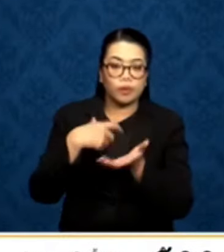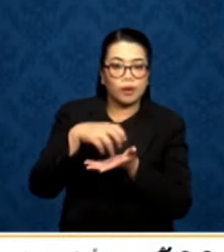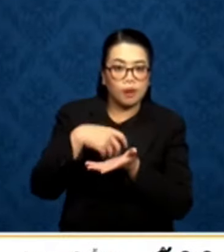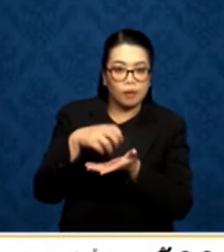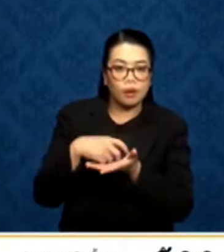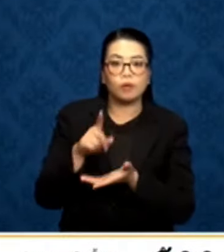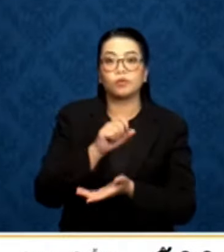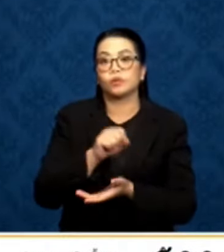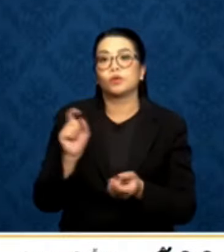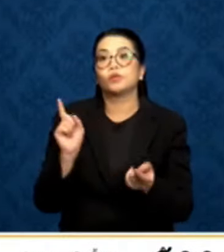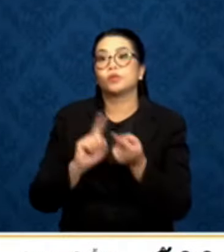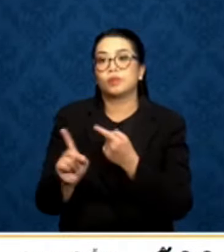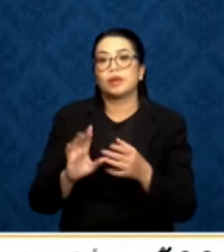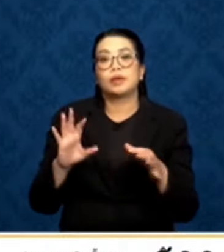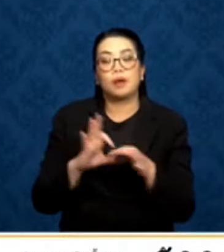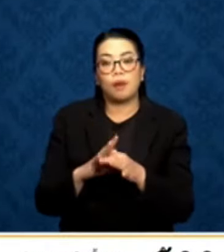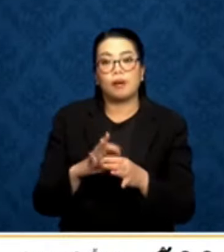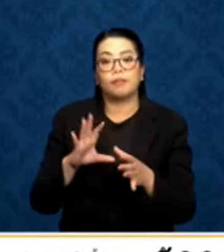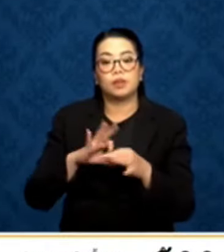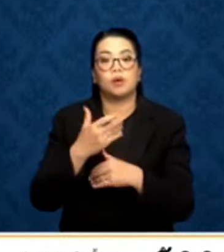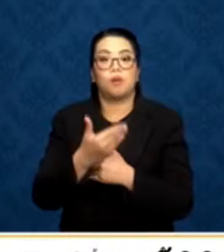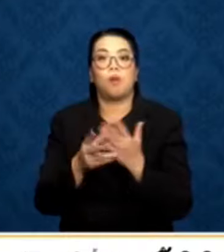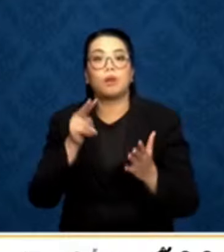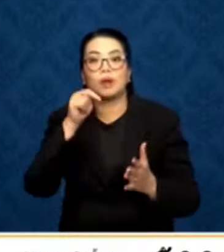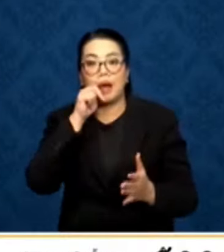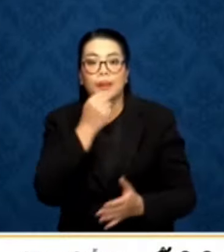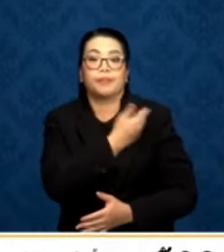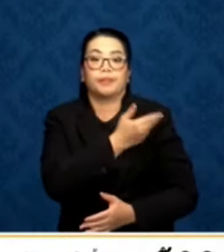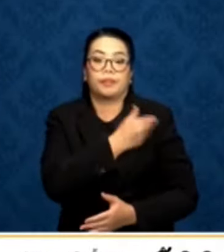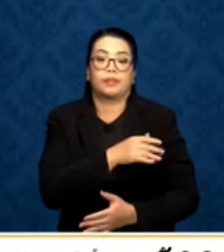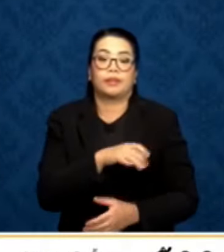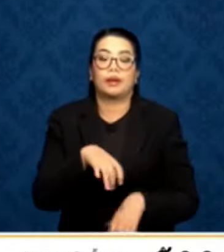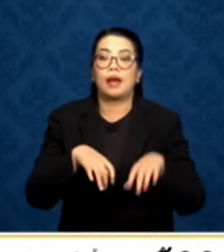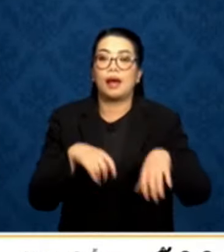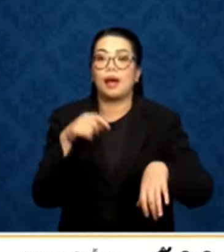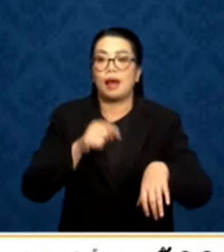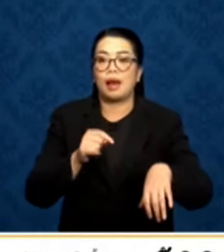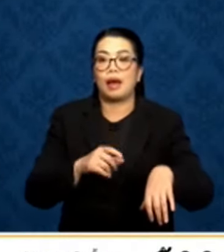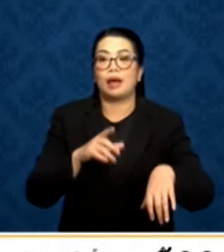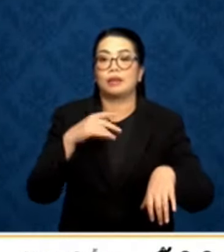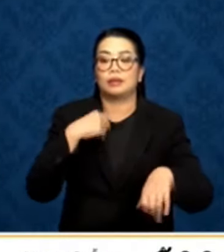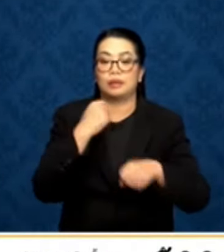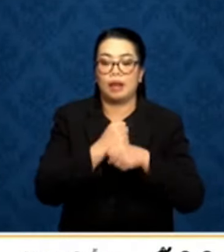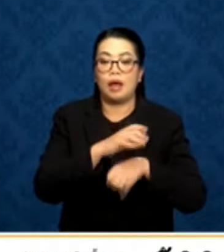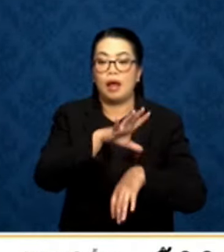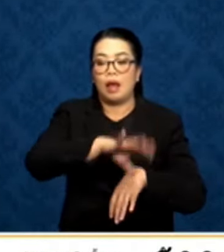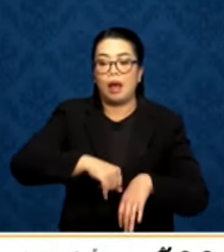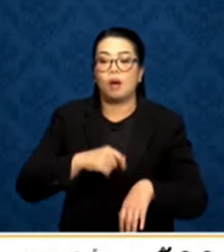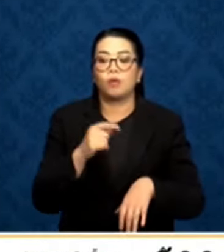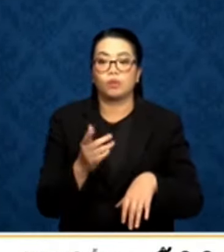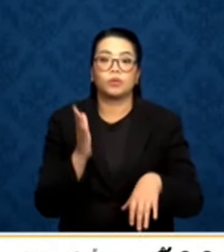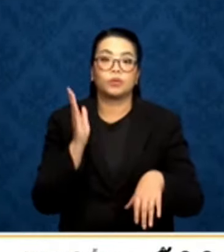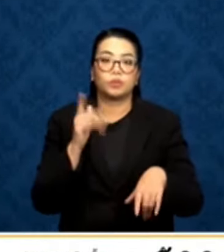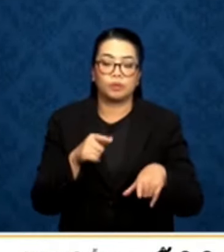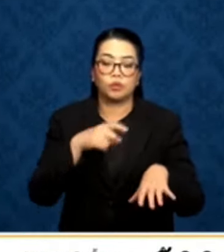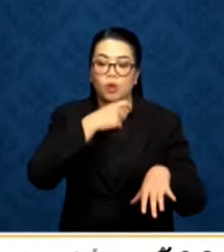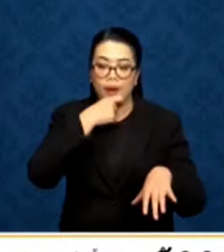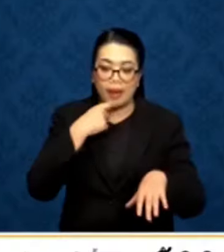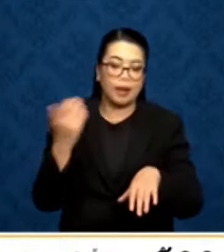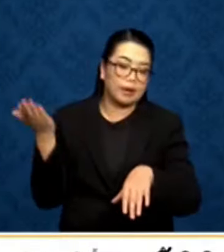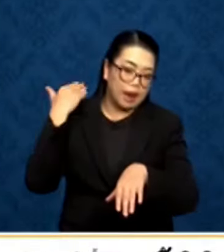ส.สเองนะครับเกี่ยวกับเรื่องห้องน้ำนะครับในอาคาร D1ที่มีการก่อสร้างเอาส่วนเปียกมาอยู่ด้านหน้าและส่วนแห้งไปอยู่